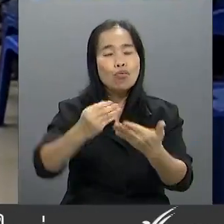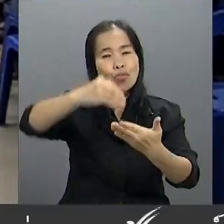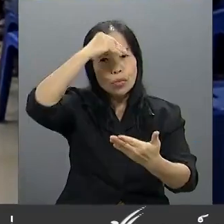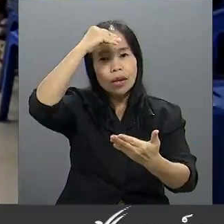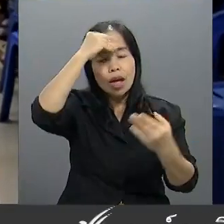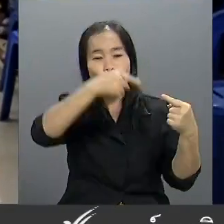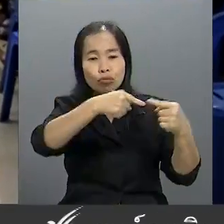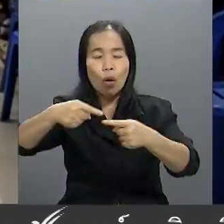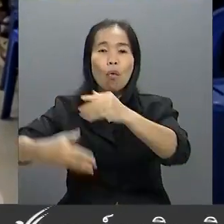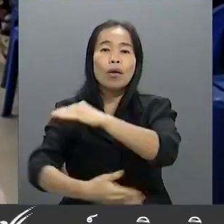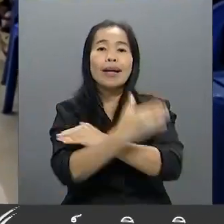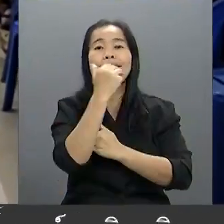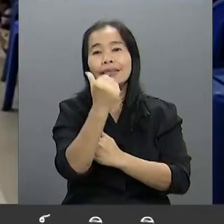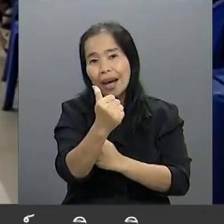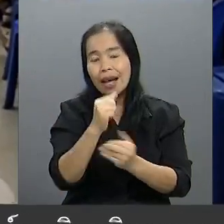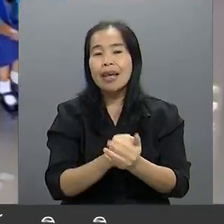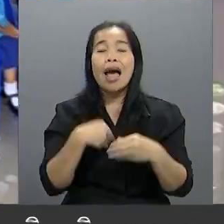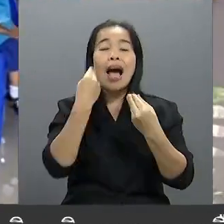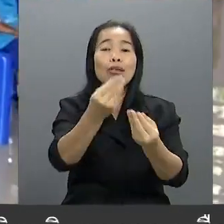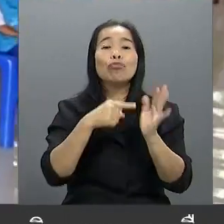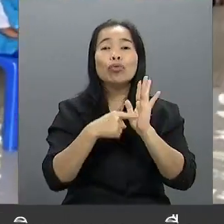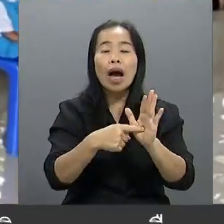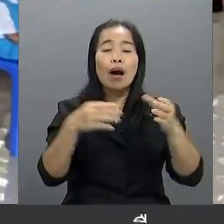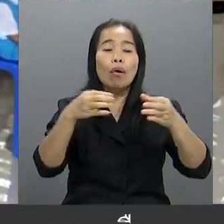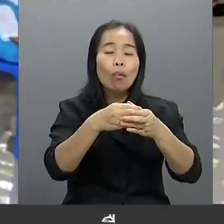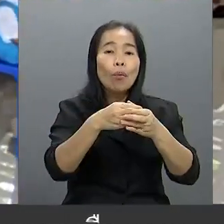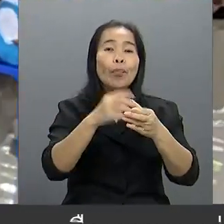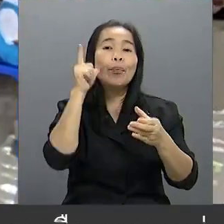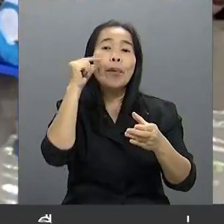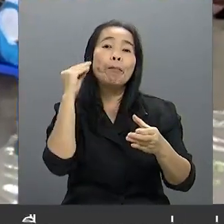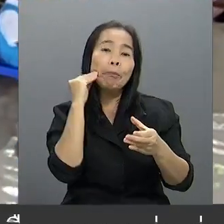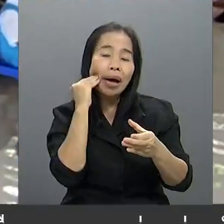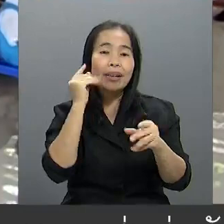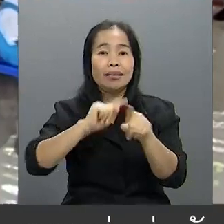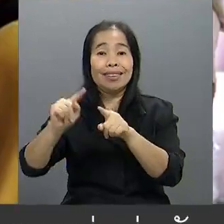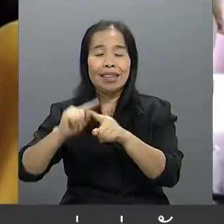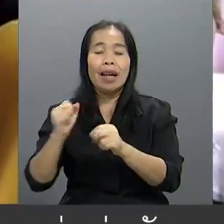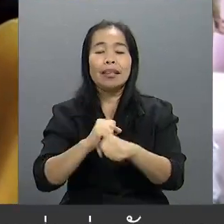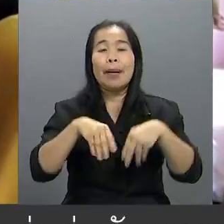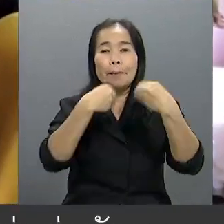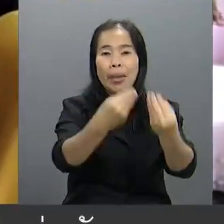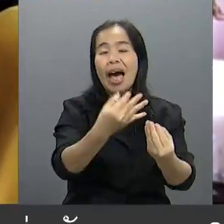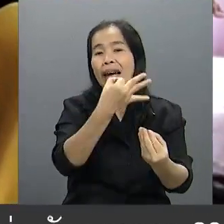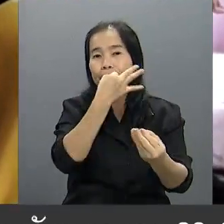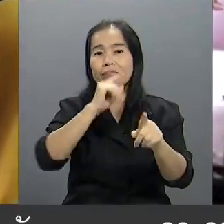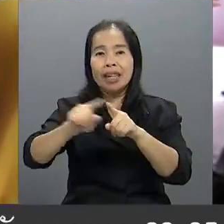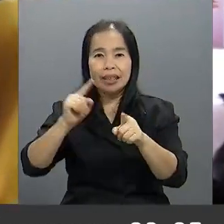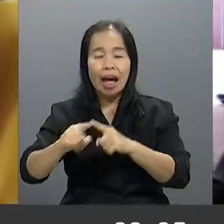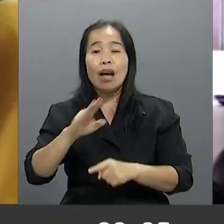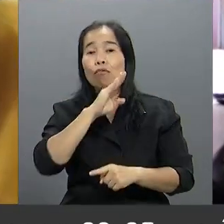พอย่างกลุ่มแม่บ้านอยู่ข้างหลังเนี่ยก็ทำให้เกิดอาชีพแล้วก็ให้องค์ความรู้เขาอันนี้มันความยั่